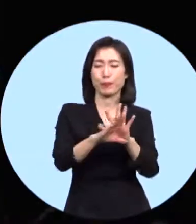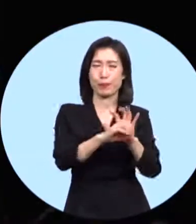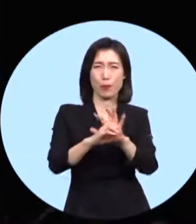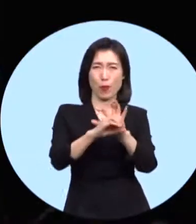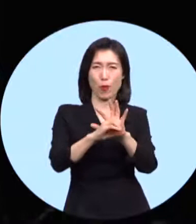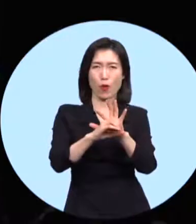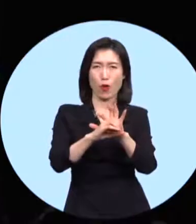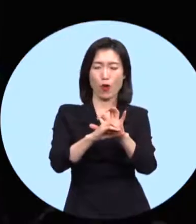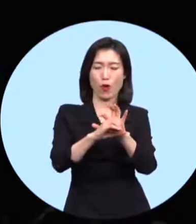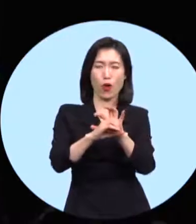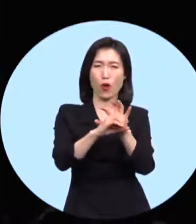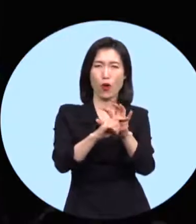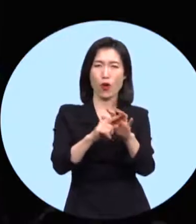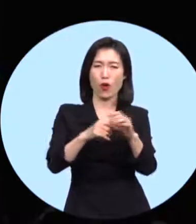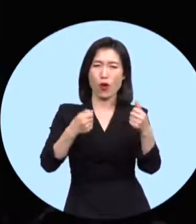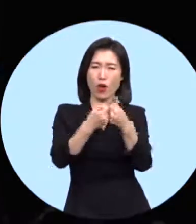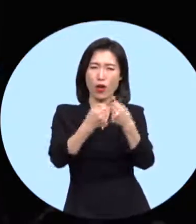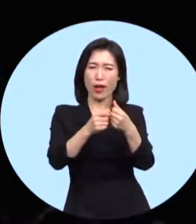코비드19와의 최전선이